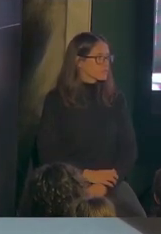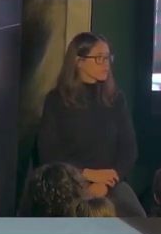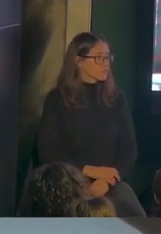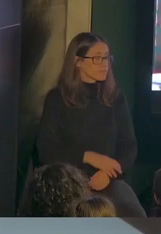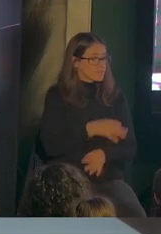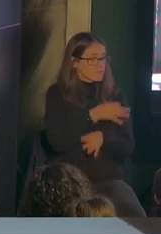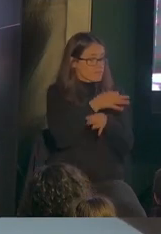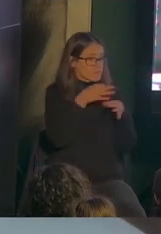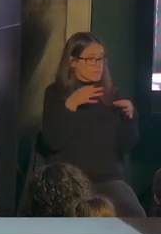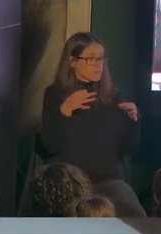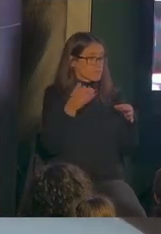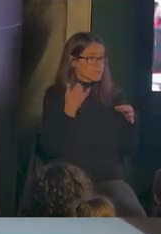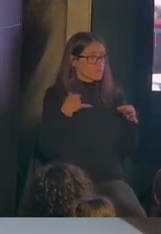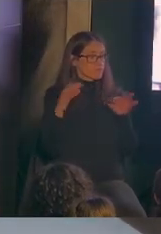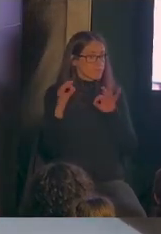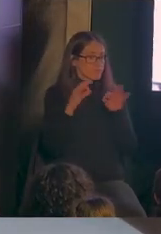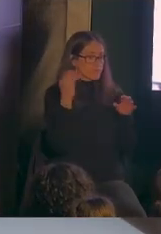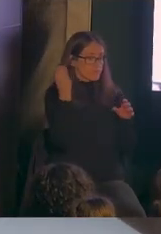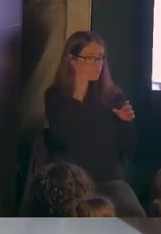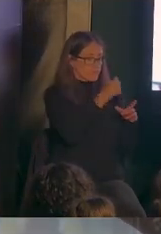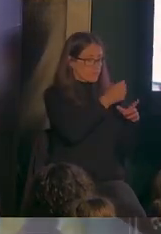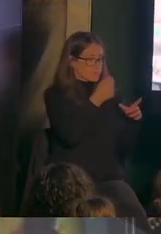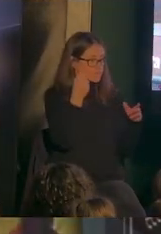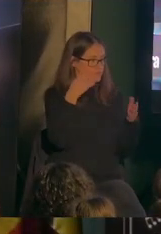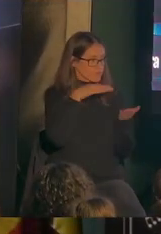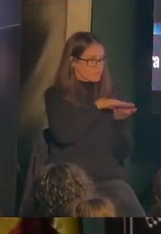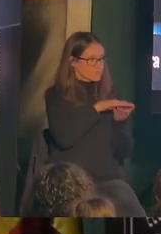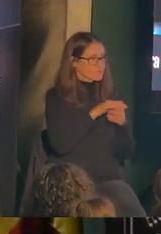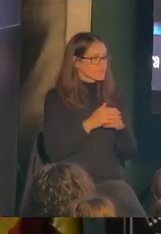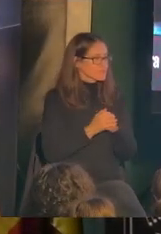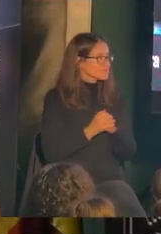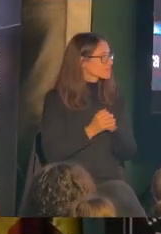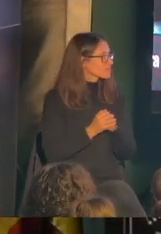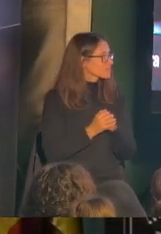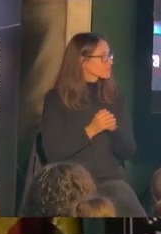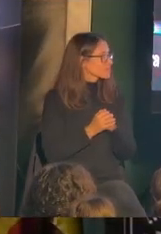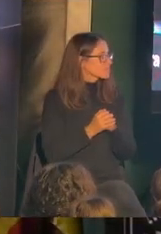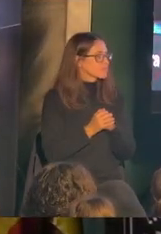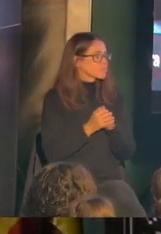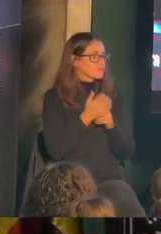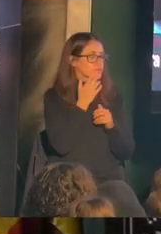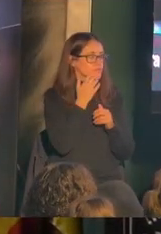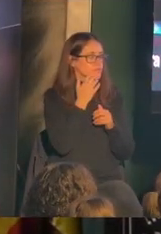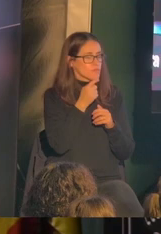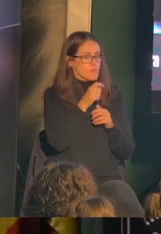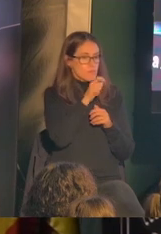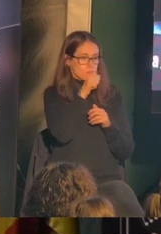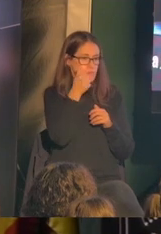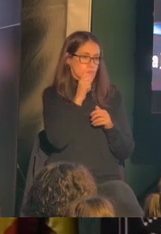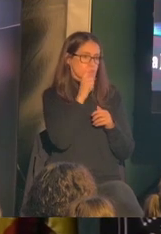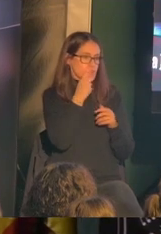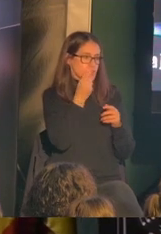Perfecte. Ara això ja cap a la nevera. Bueno, inclús posarem una mica el congelador per